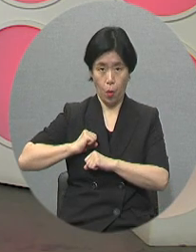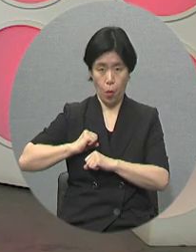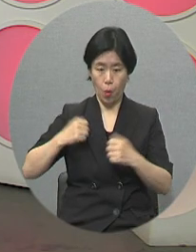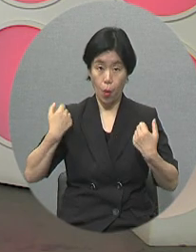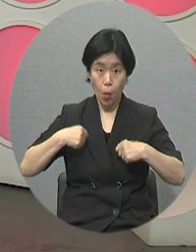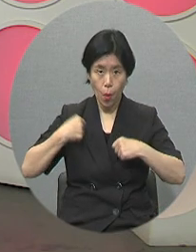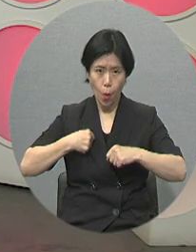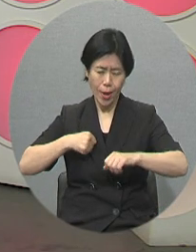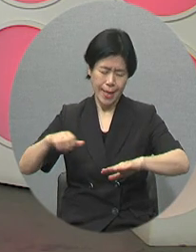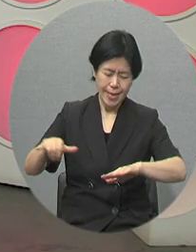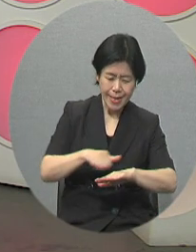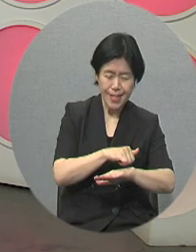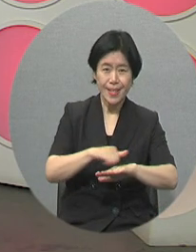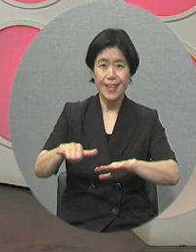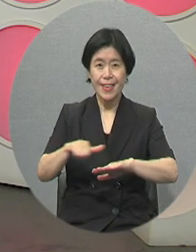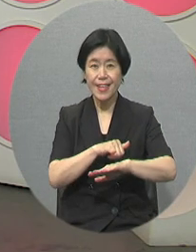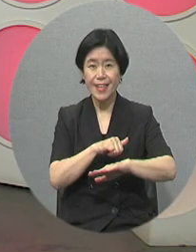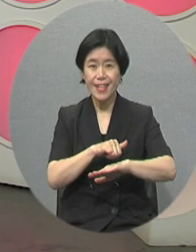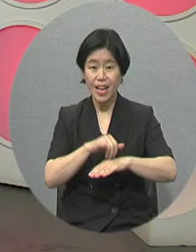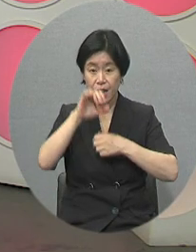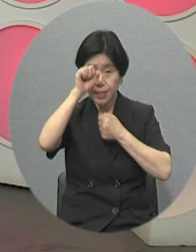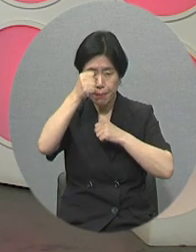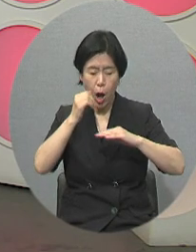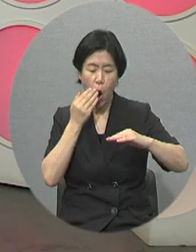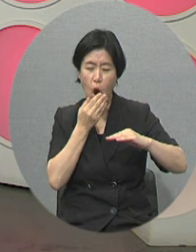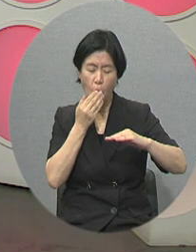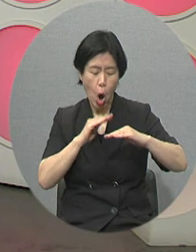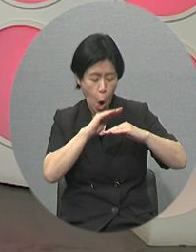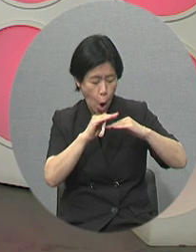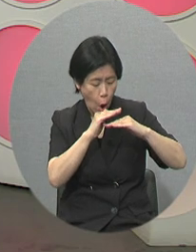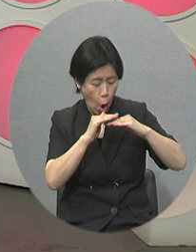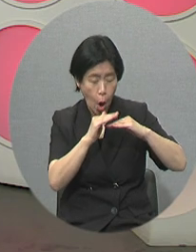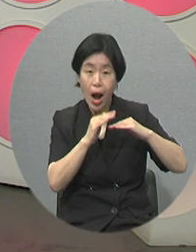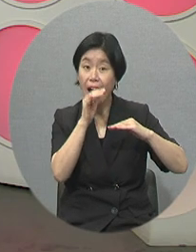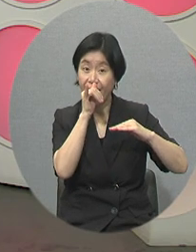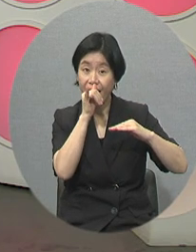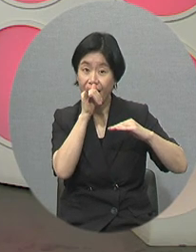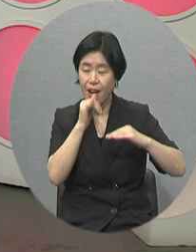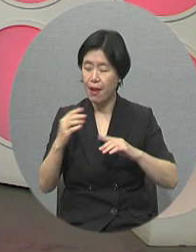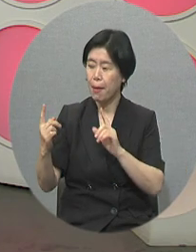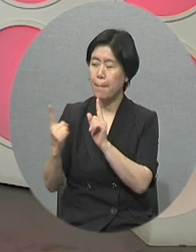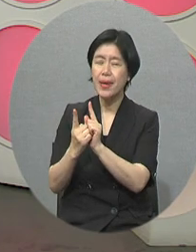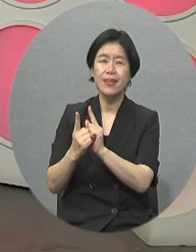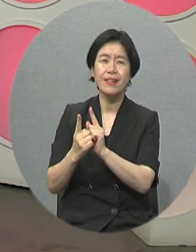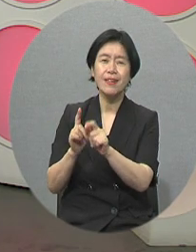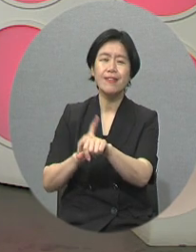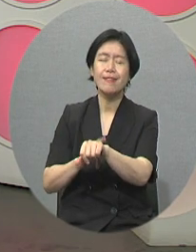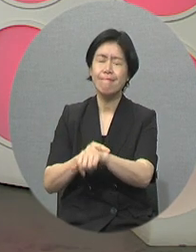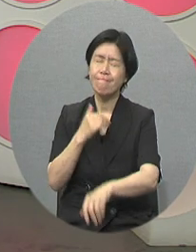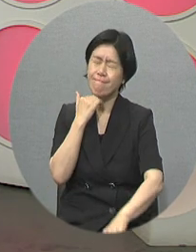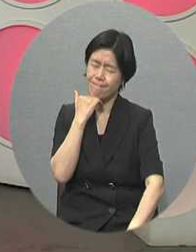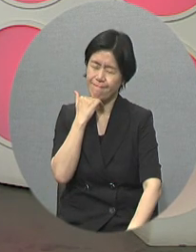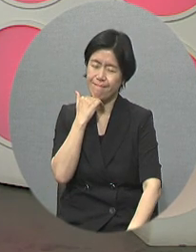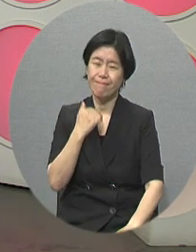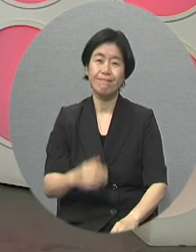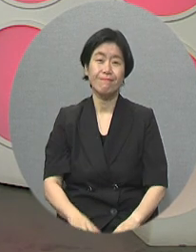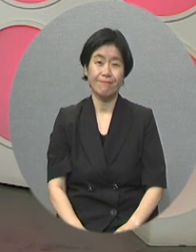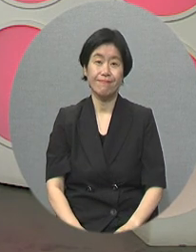다리고 군화도 반짝반짝 빛나게 닦으며 면회 시간이 얼른 오기만을 손꼽아 기다리고